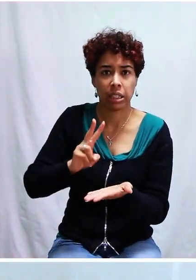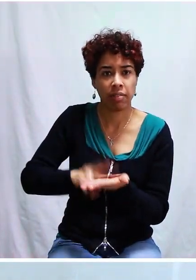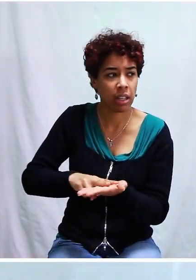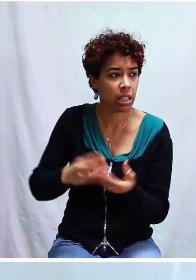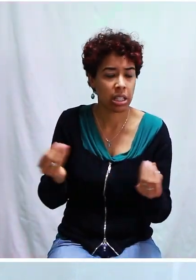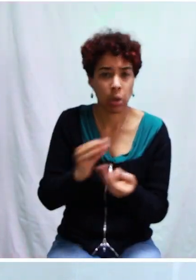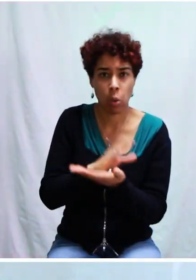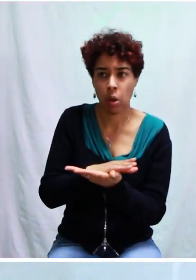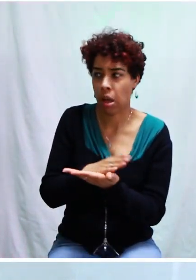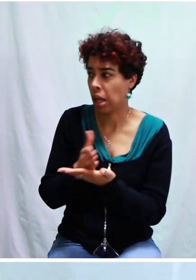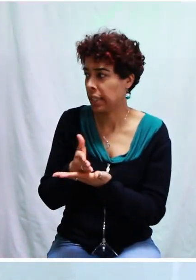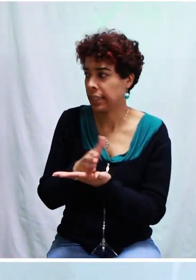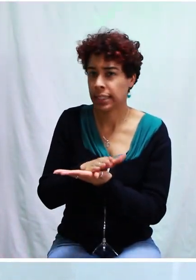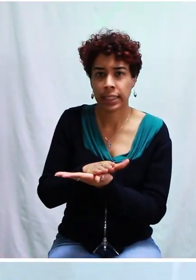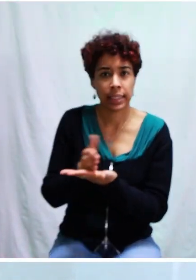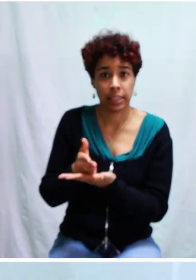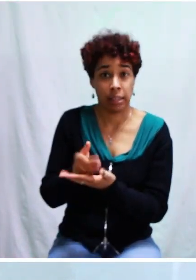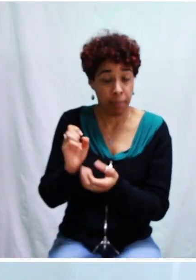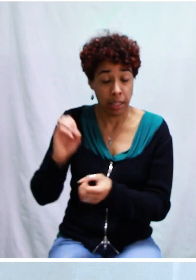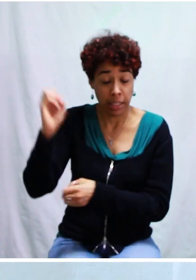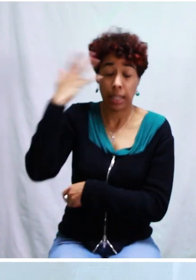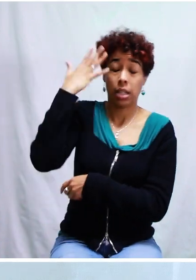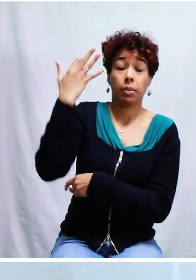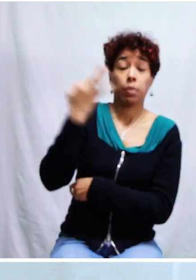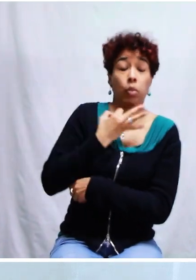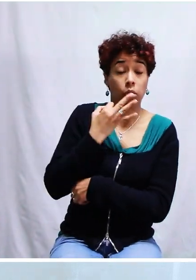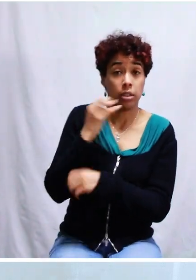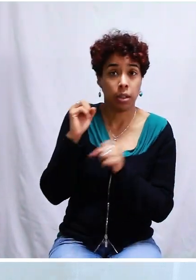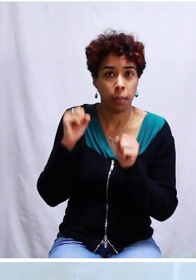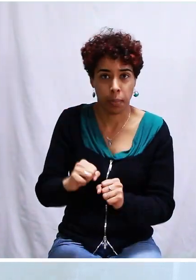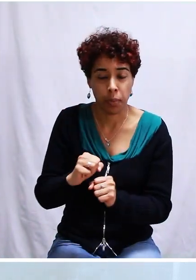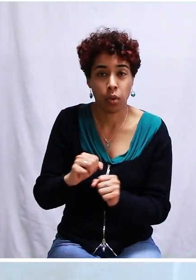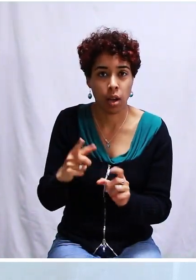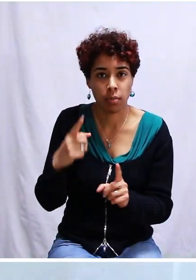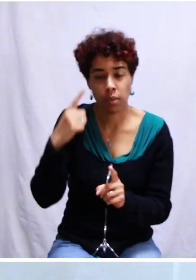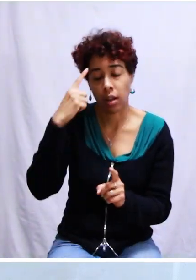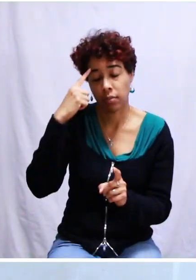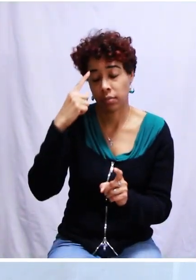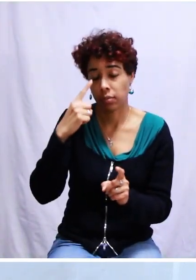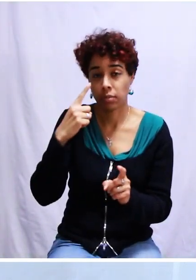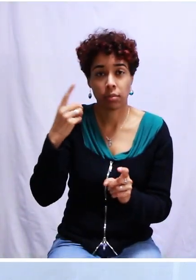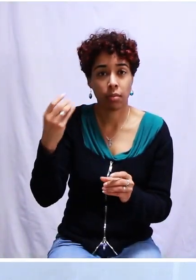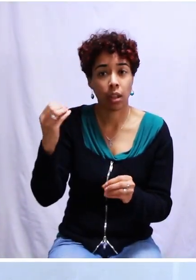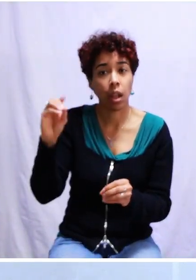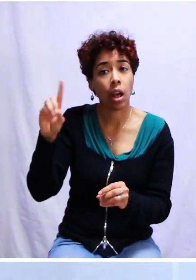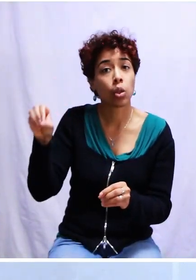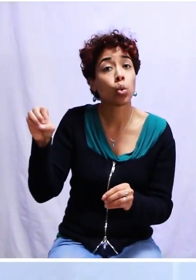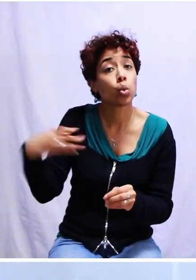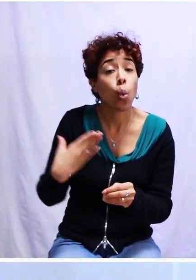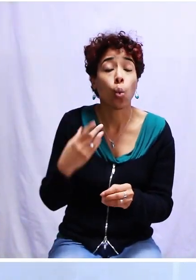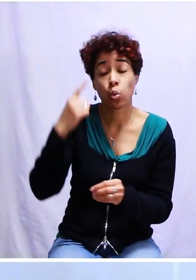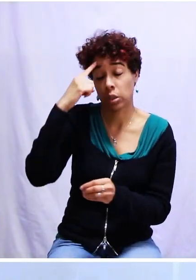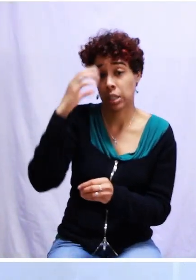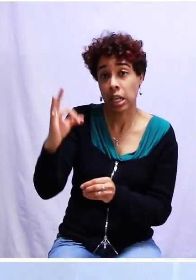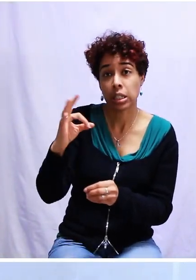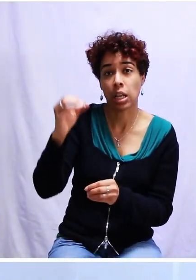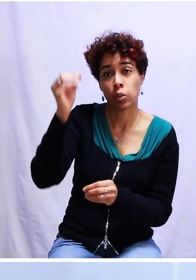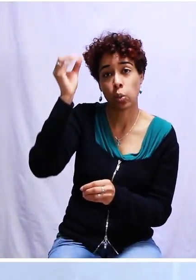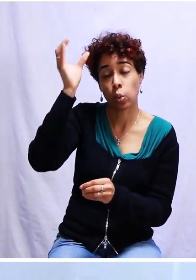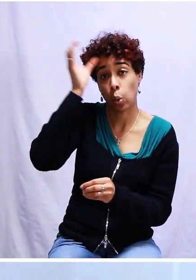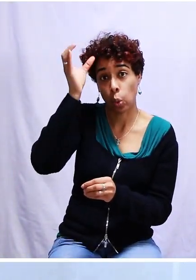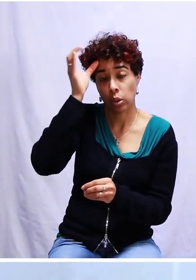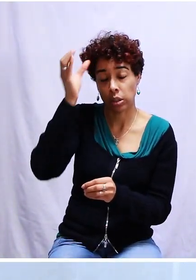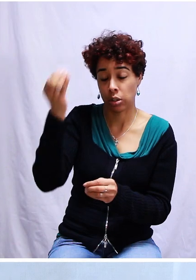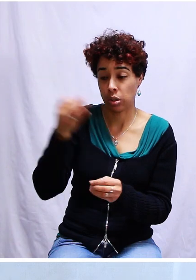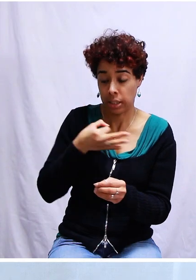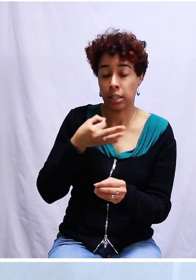bien le Saint-Esprit à ce moment-là peut très bien te révéler ce qui se passe, avoir un don de connaissance, un don de sagesse, qui sont les charismes du Saint-Esprit